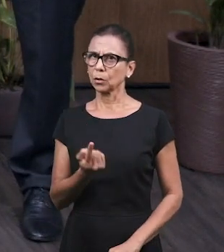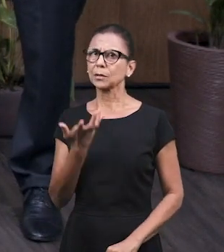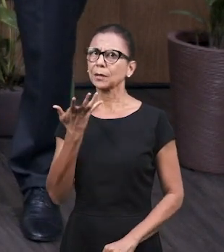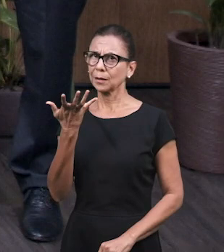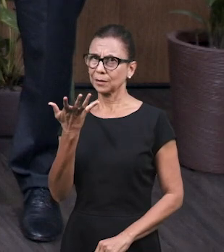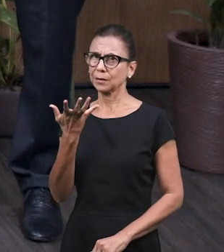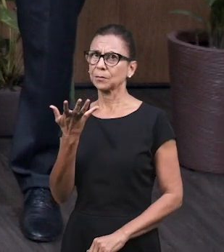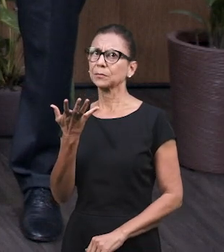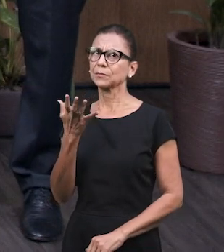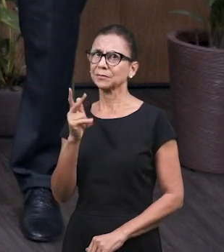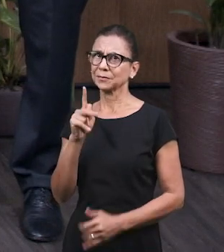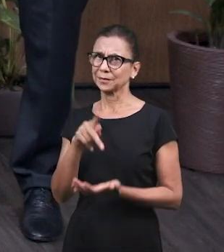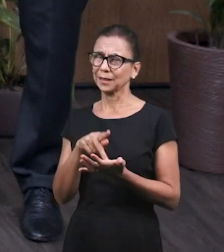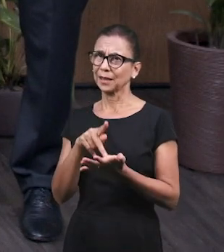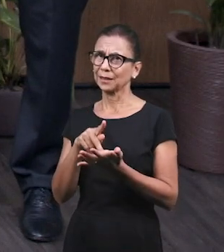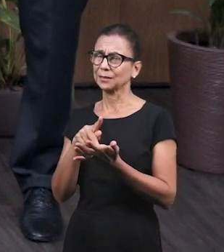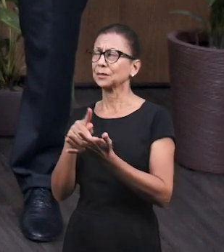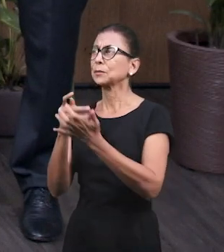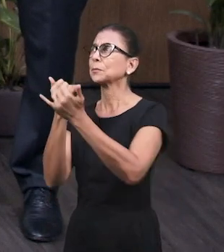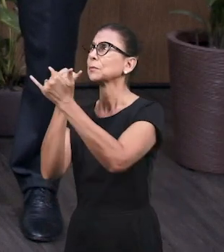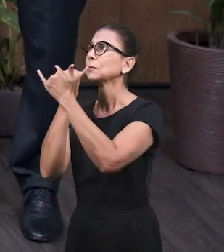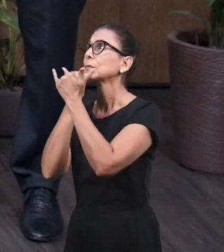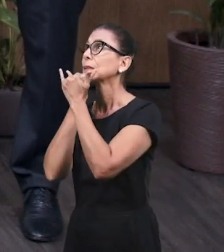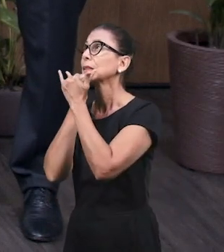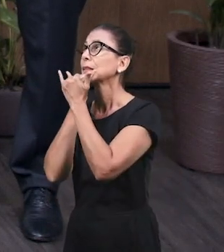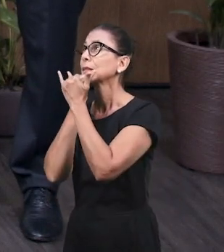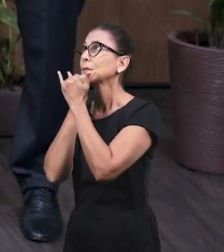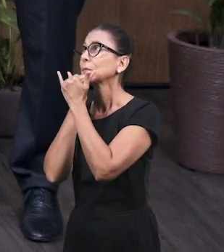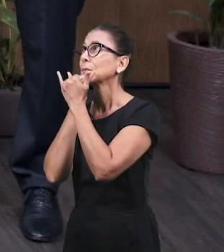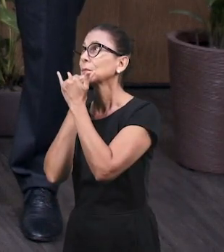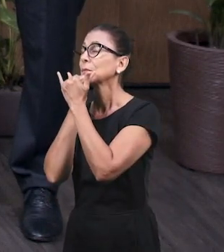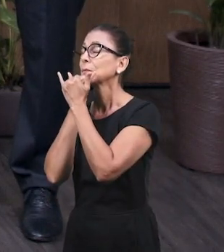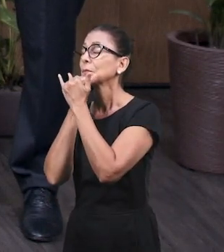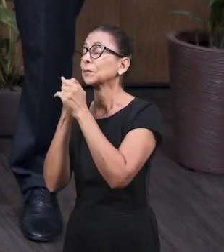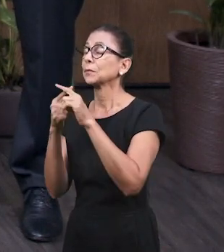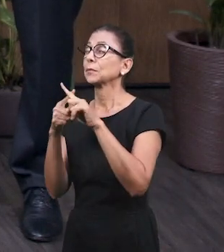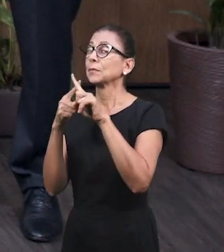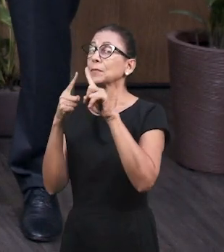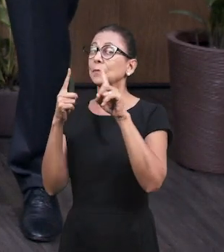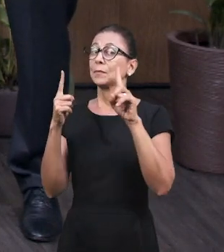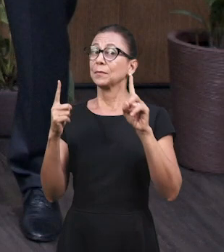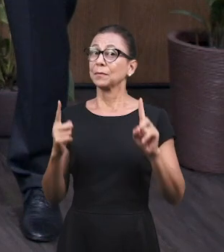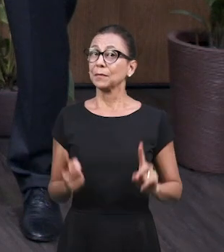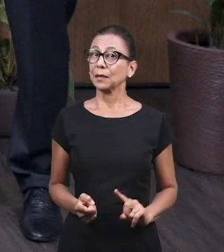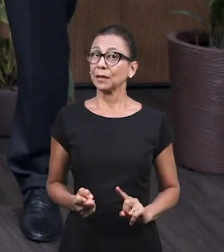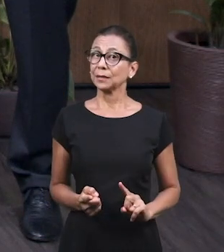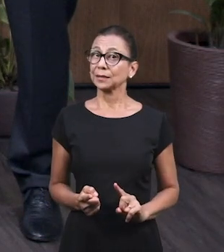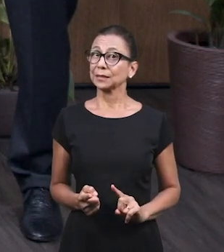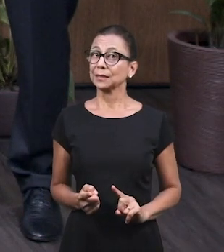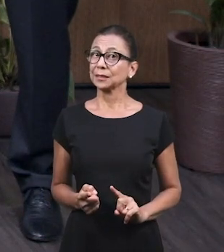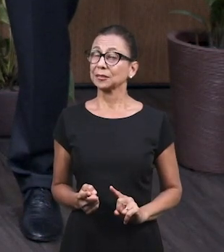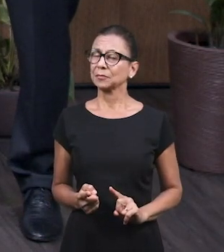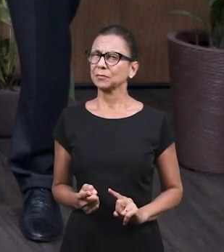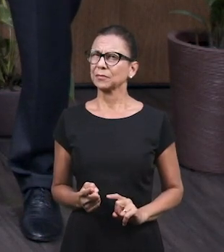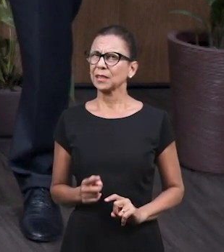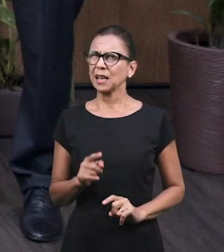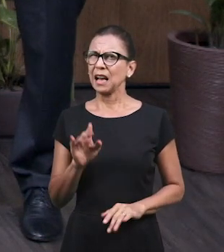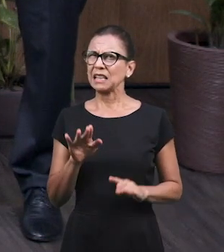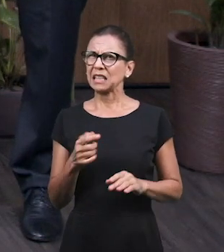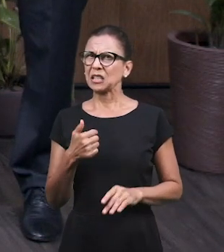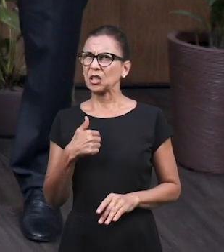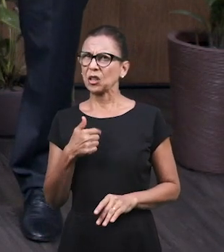Toujours nous voulons et nous avons besoin de recevoir le pardon de Dieu. Mais